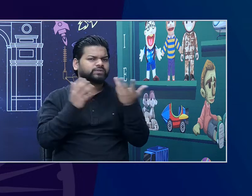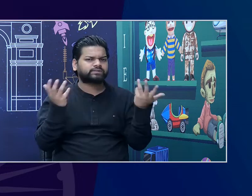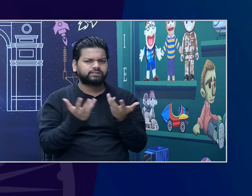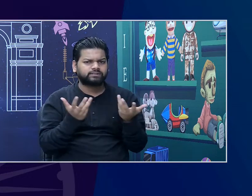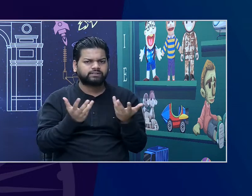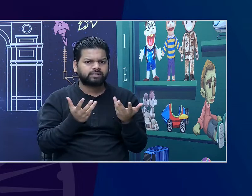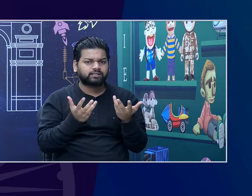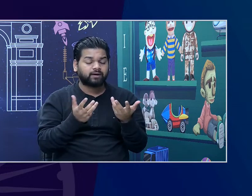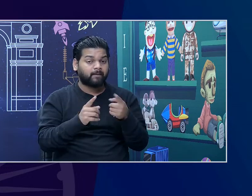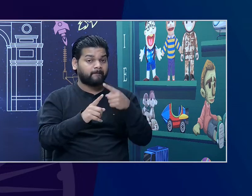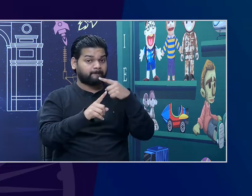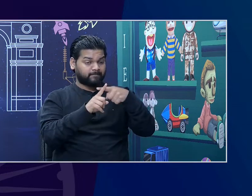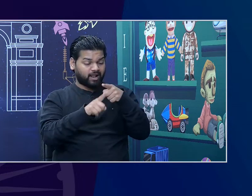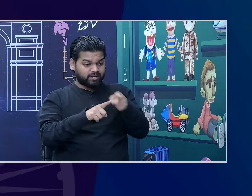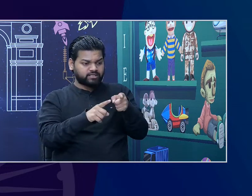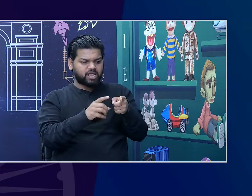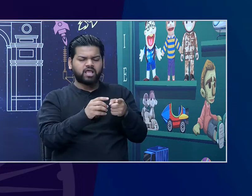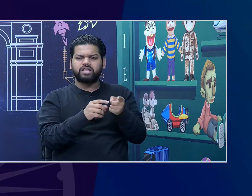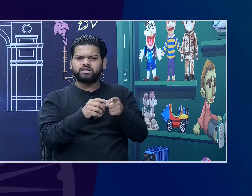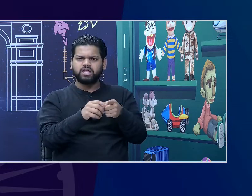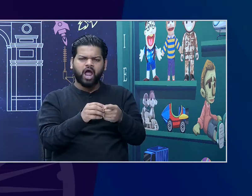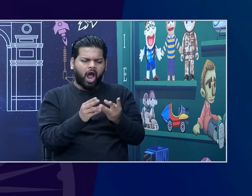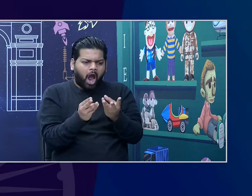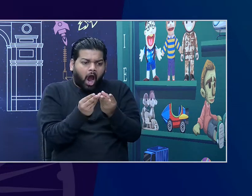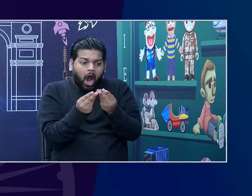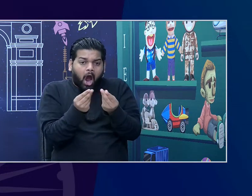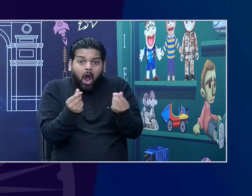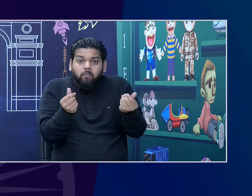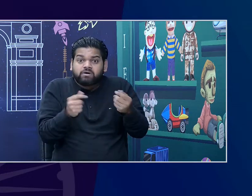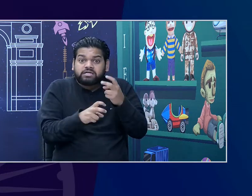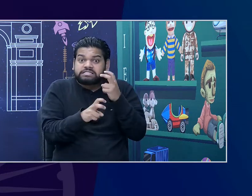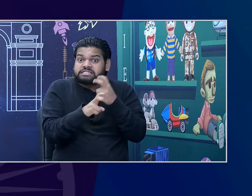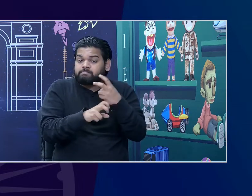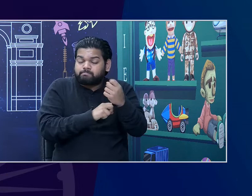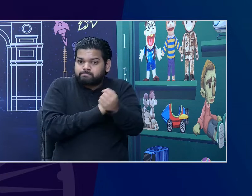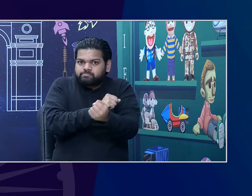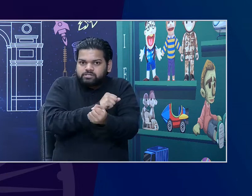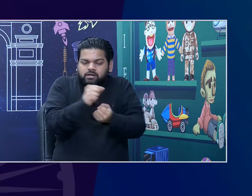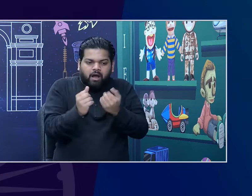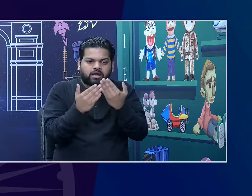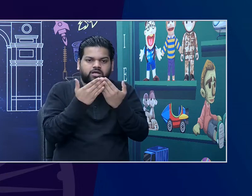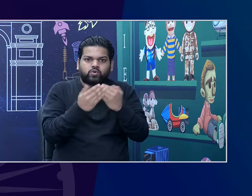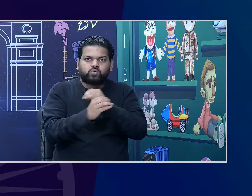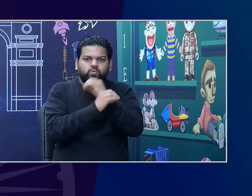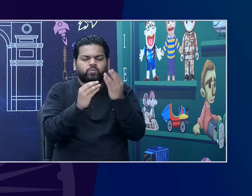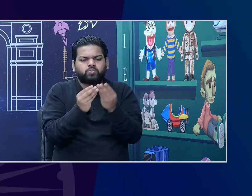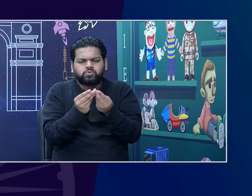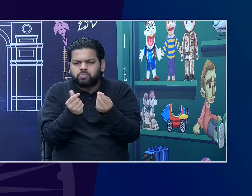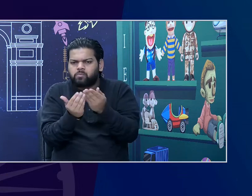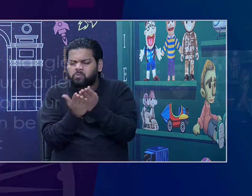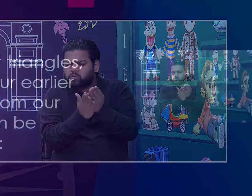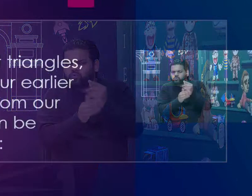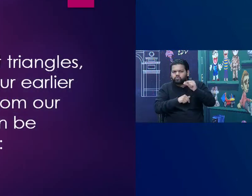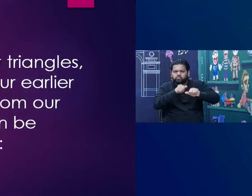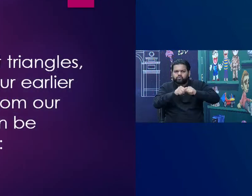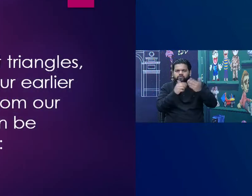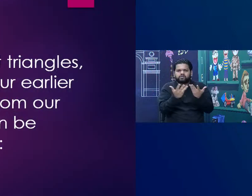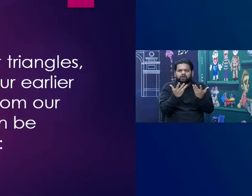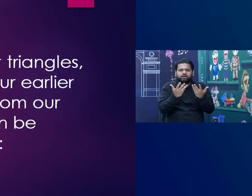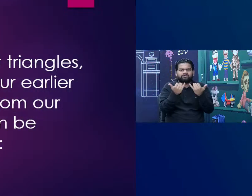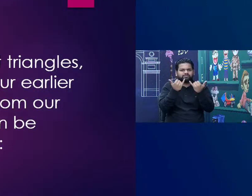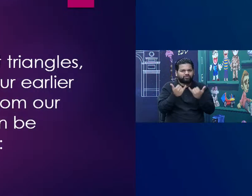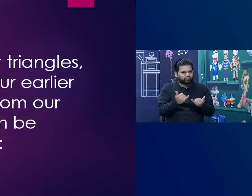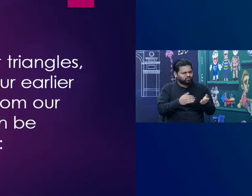इसको सिंप्लीफाई करके पढ़ेंगे, एक्टिविटी भी करेंगे. ठीक है, तो देखते हैं. वी हैव सी डियर